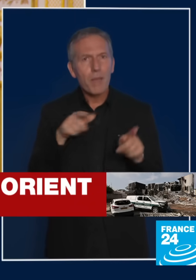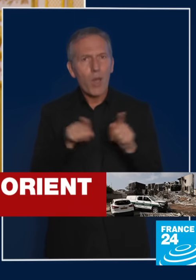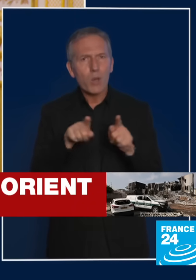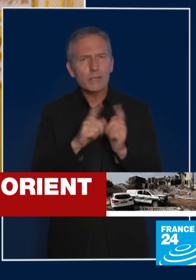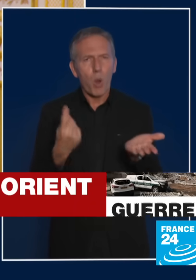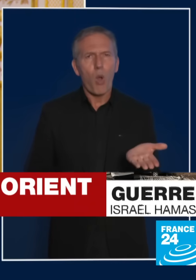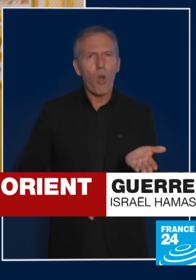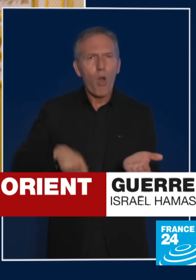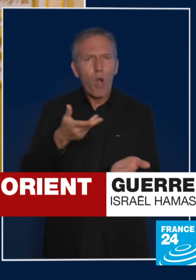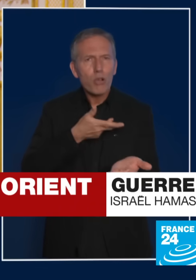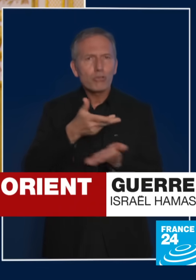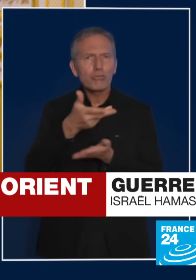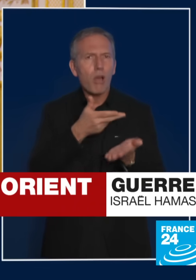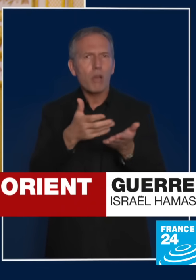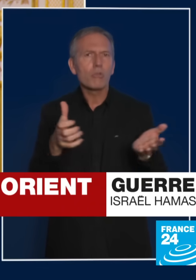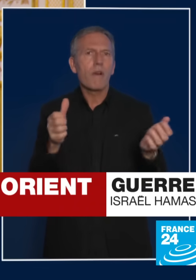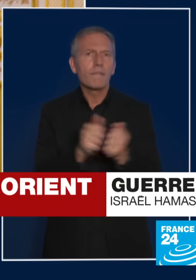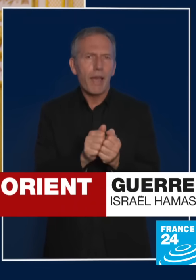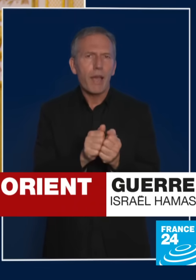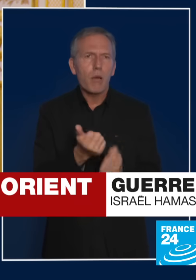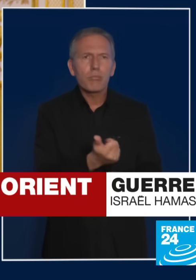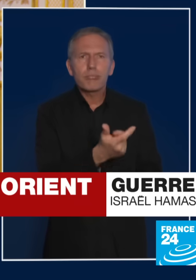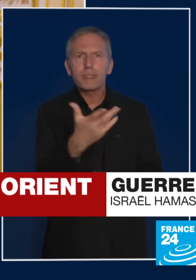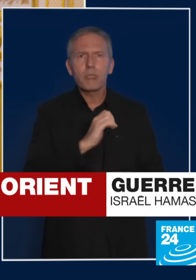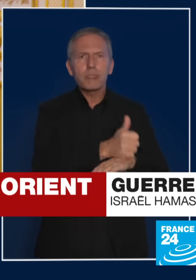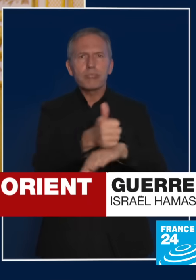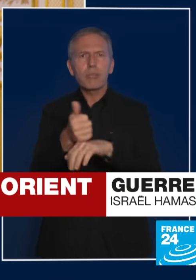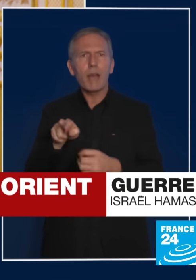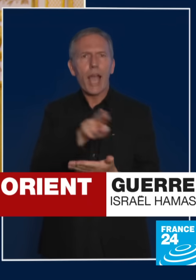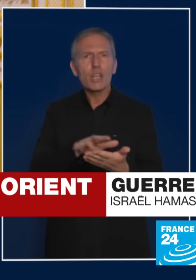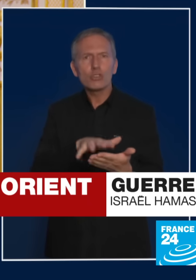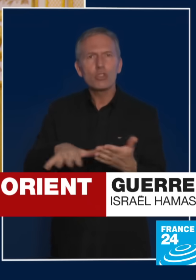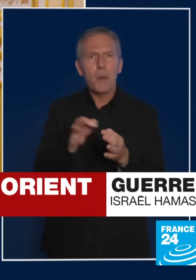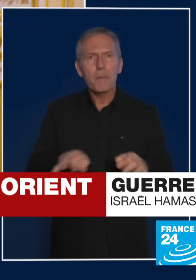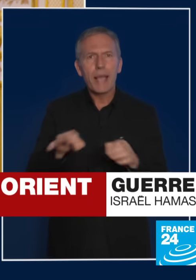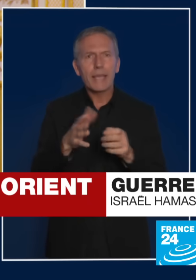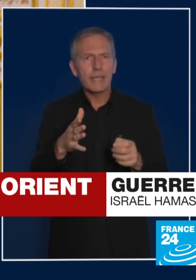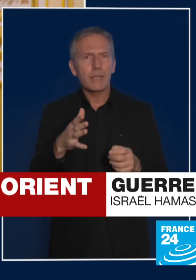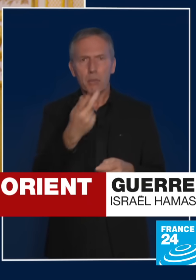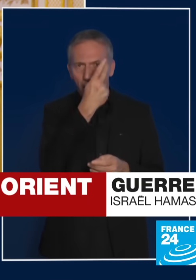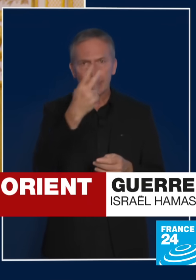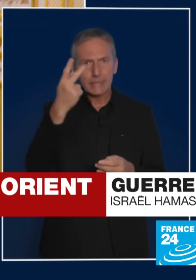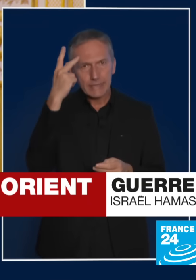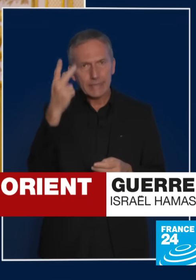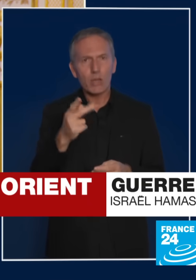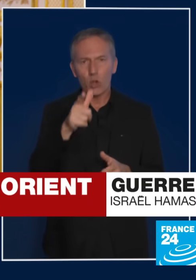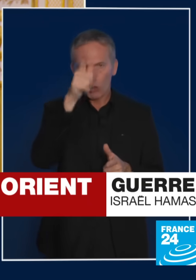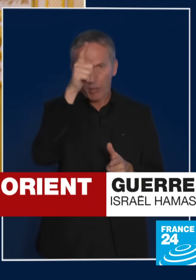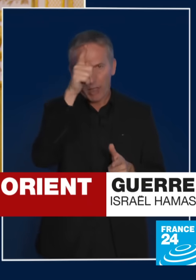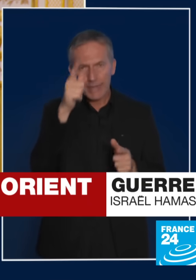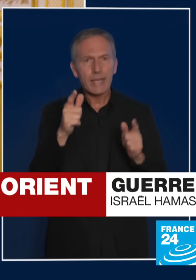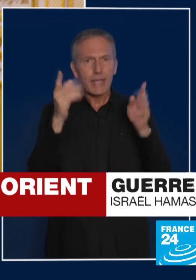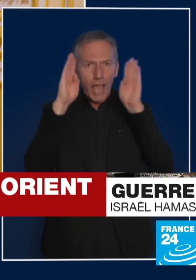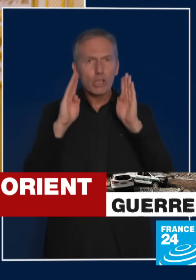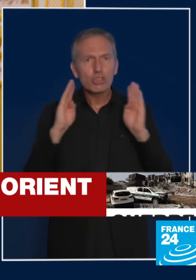longuement échangé avec les principaux dirigeants de la région ceux de l'Autorité palestinienne de la Jordanie de l'Égypte du